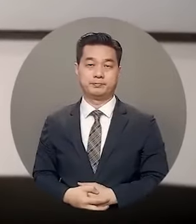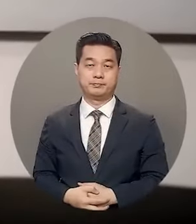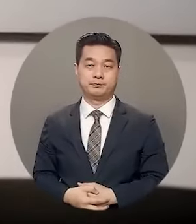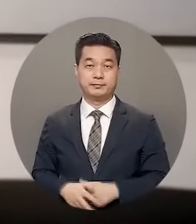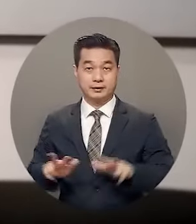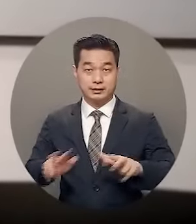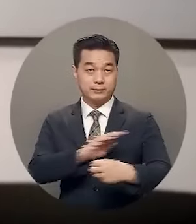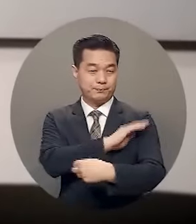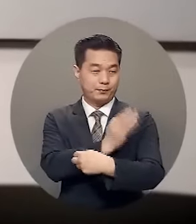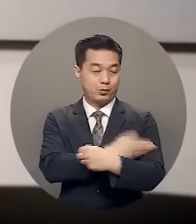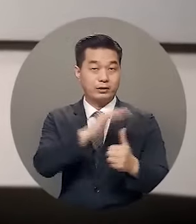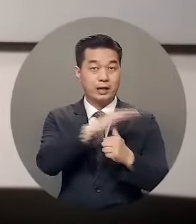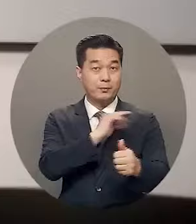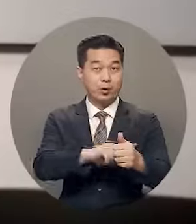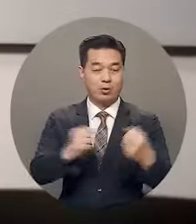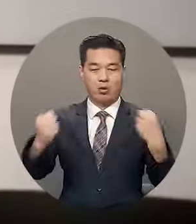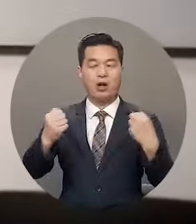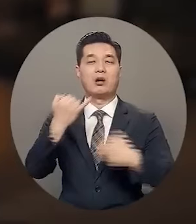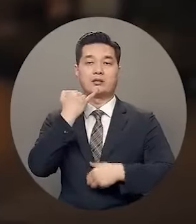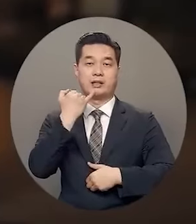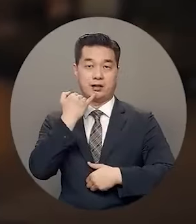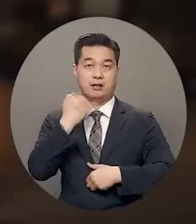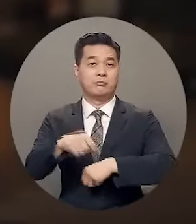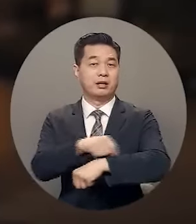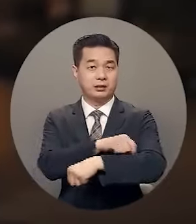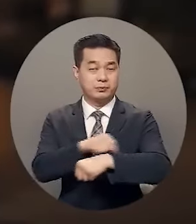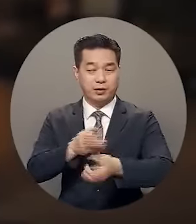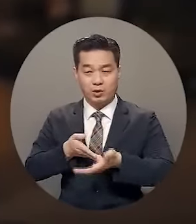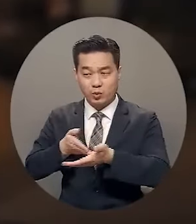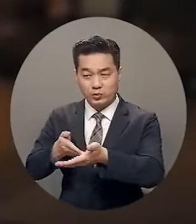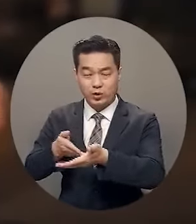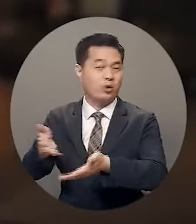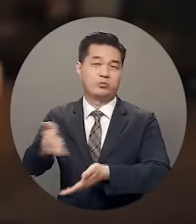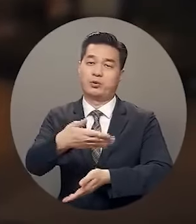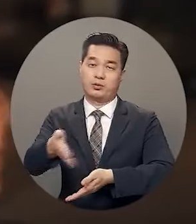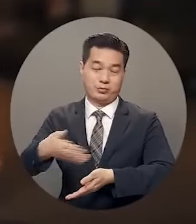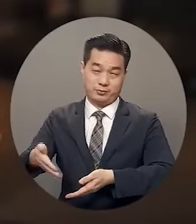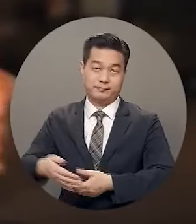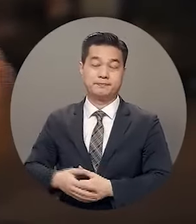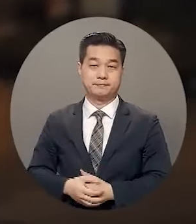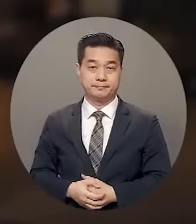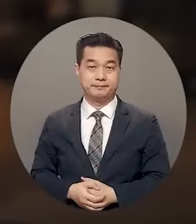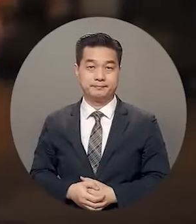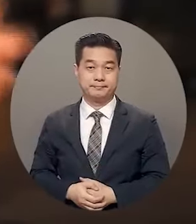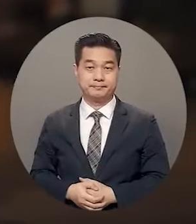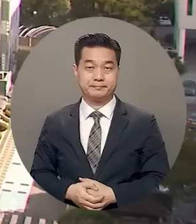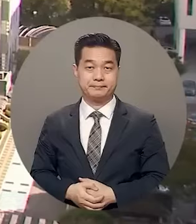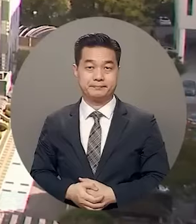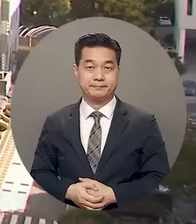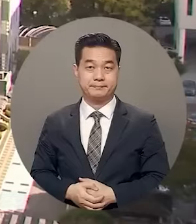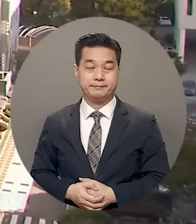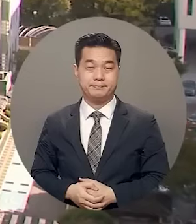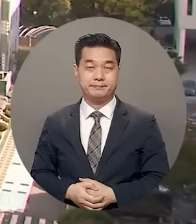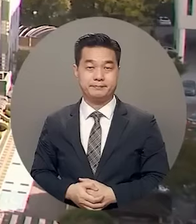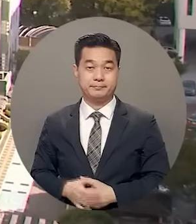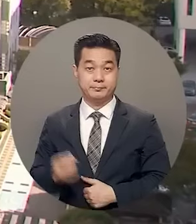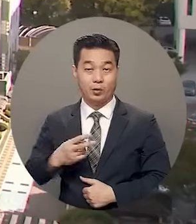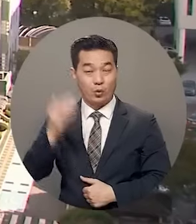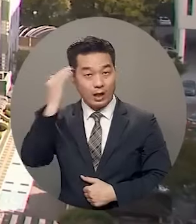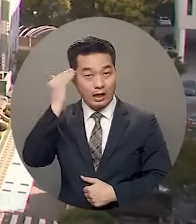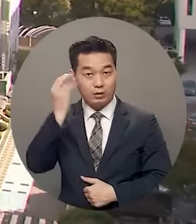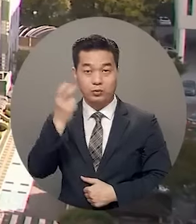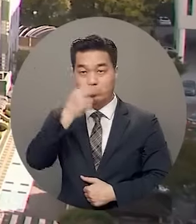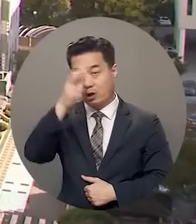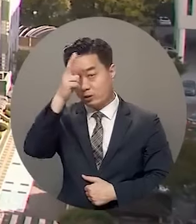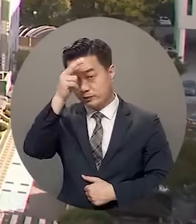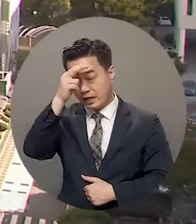권 대표는 건강한 상태며 특별한 요청사항 또한 없는 것으로 전해졌습니다. 한편 우리 검찰은